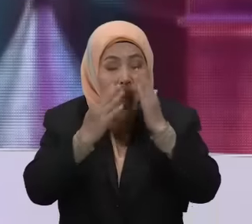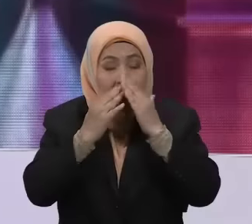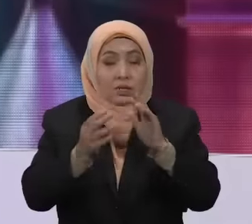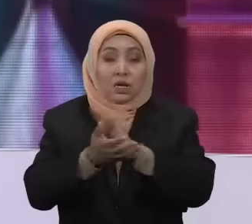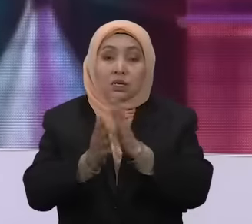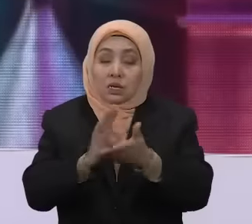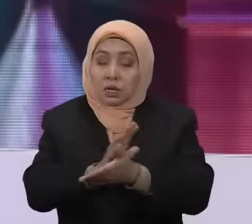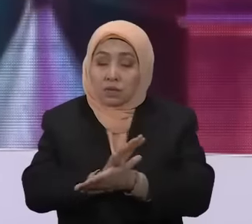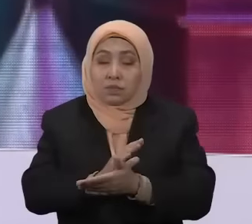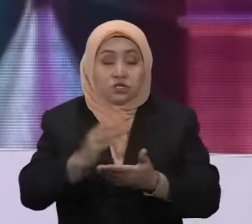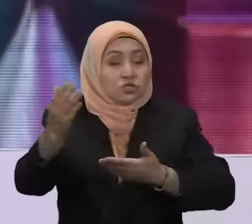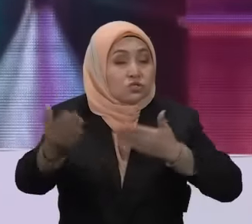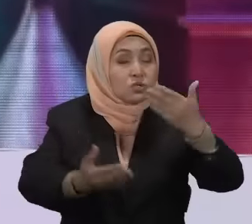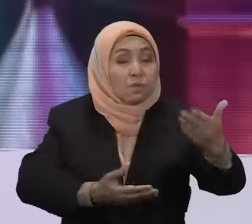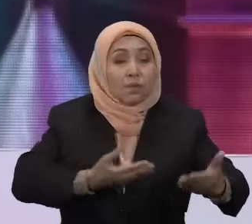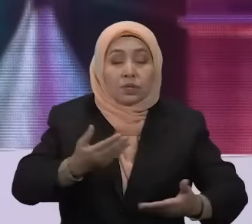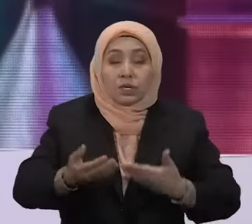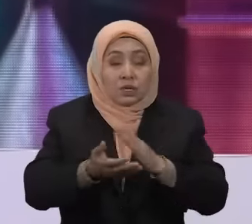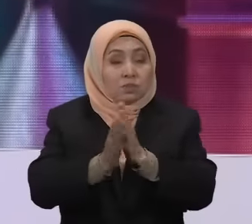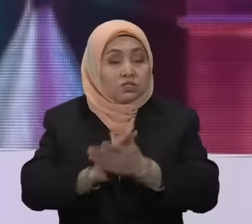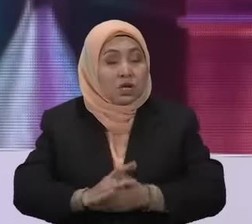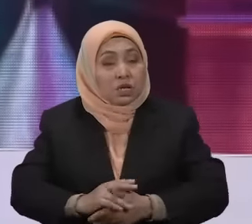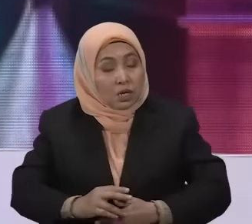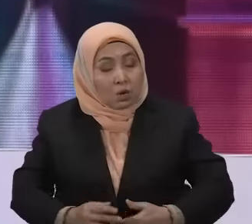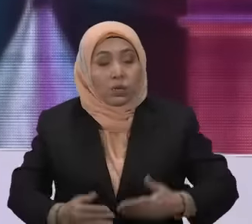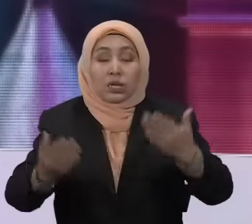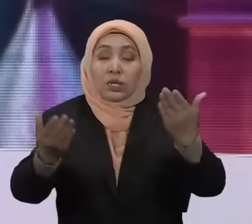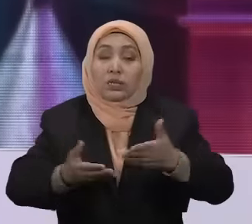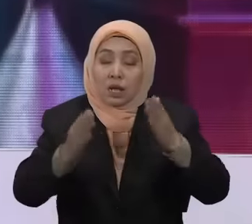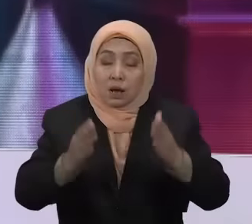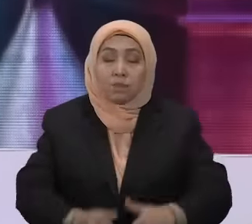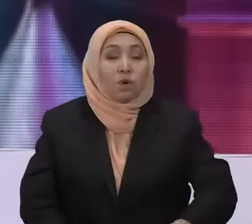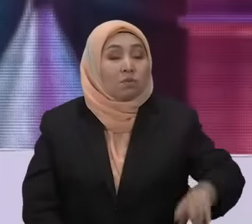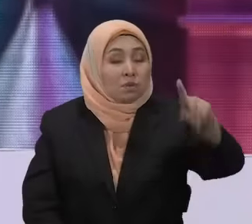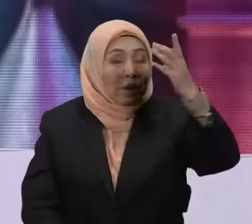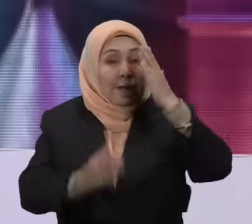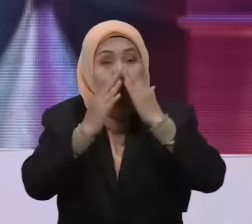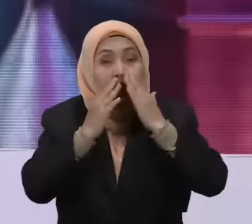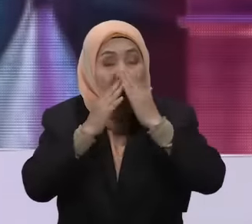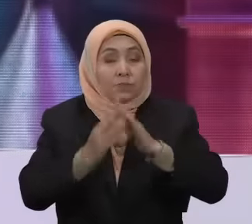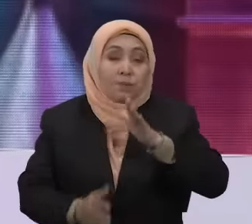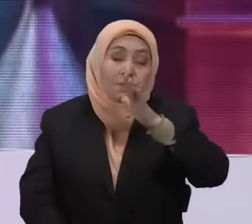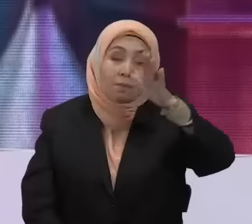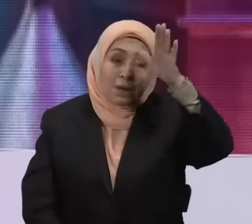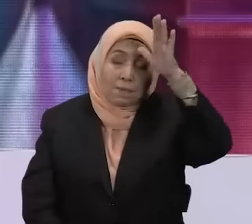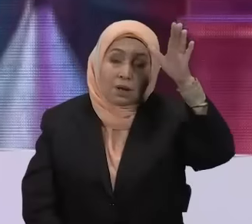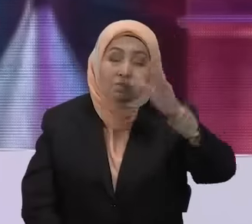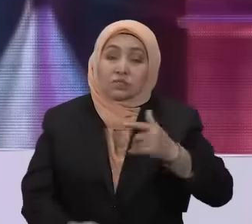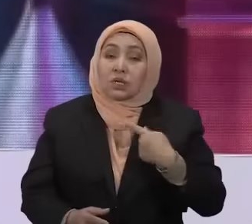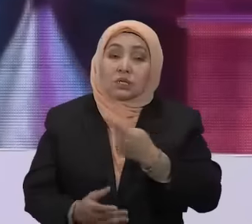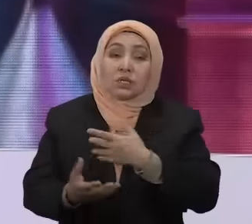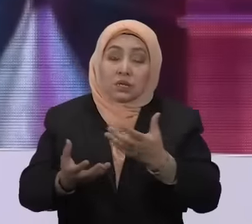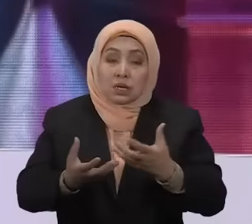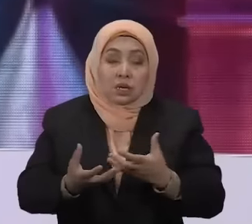Allah Subhanahu Wa Taala menjemput kita menjadi tetamu Allah Dzulfur Rahman. Amin ya rabbal alamin. Baik, ibu ayah, dikasih Allah Subhanahu Wa Taala, kita